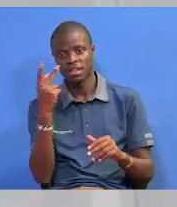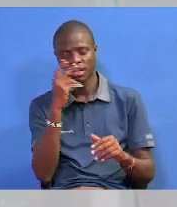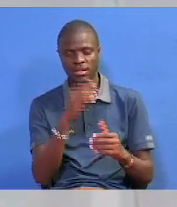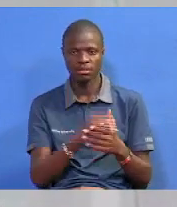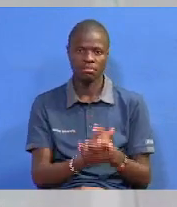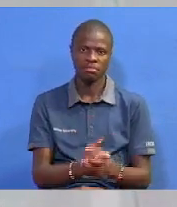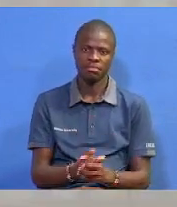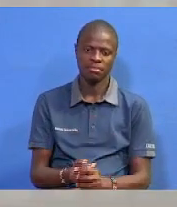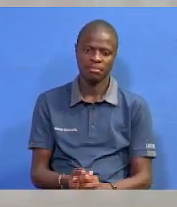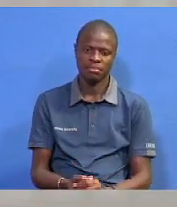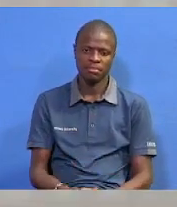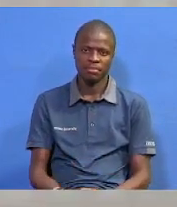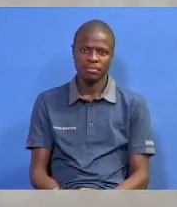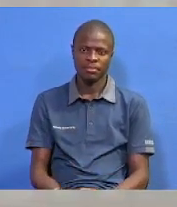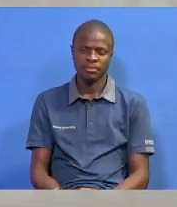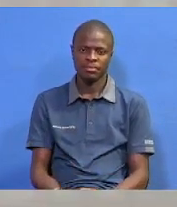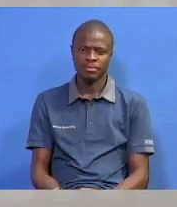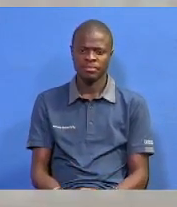KUTV Kenya.